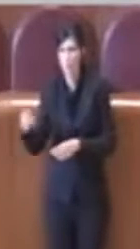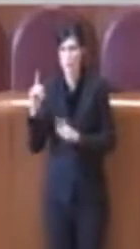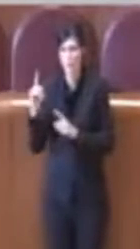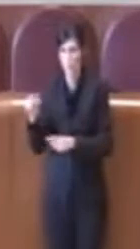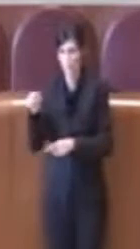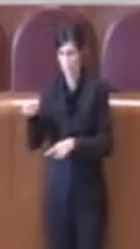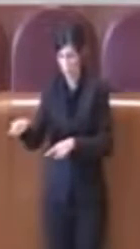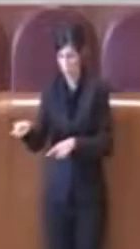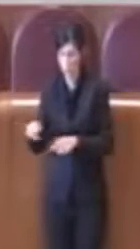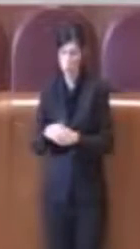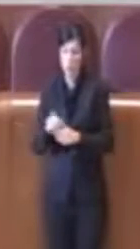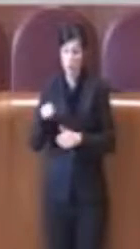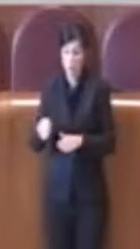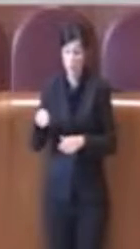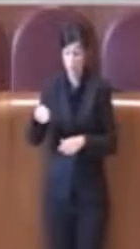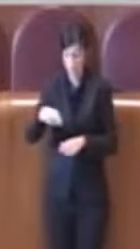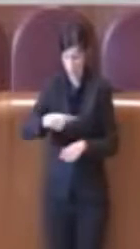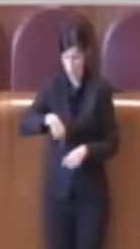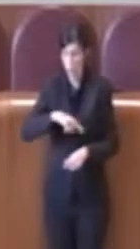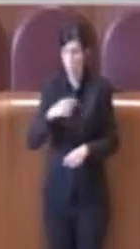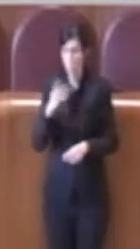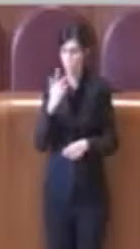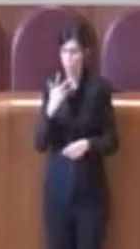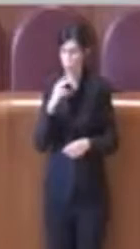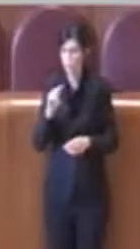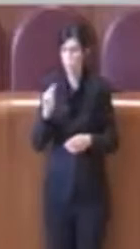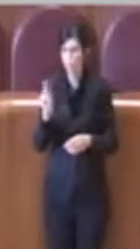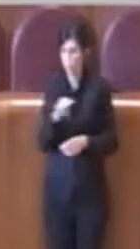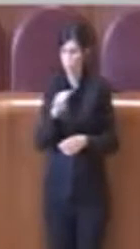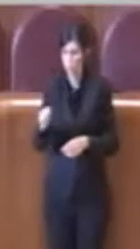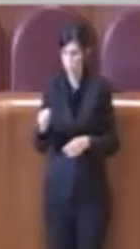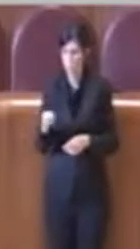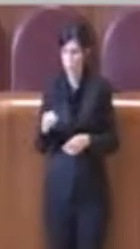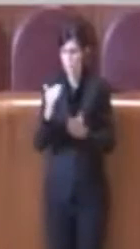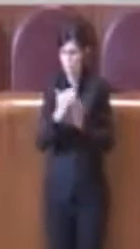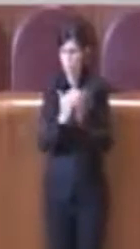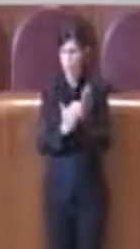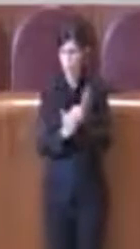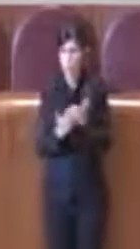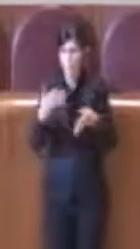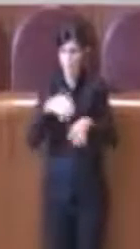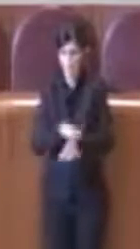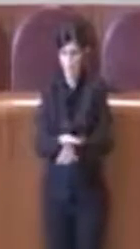a votare l'approvazione del programma integrato su Guido Reni. Grazie.